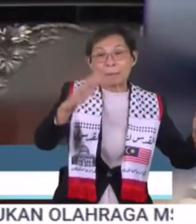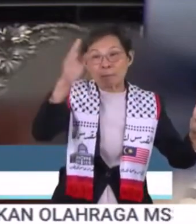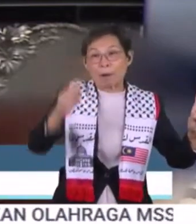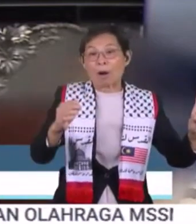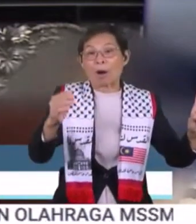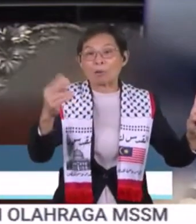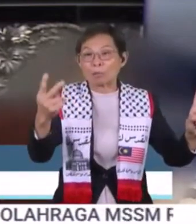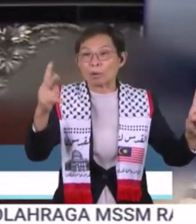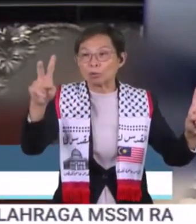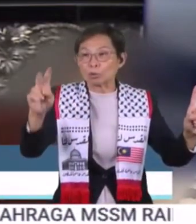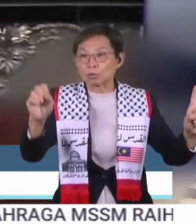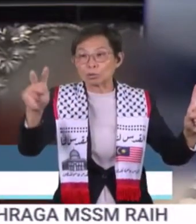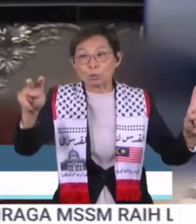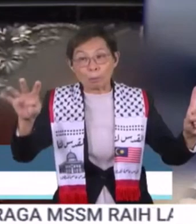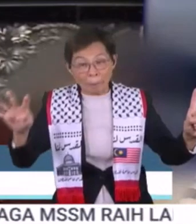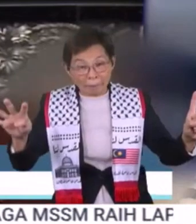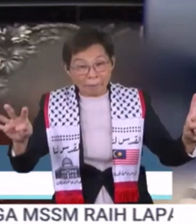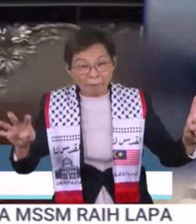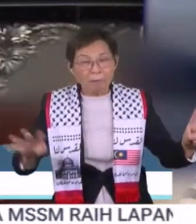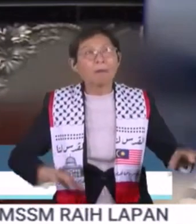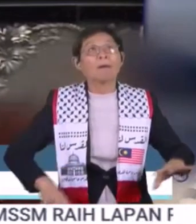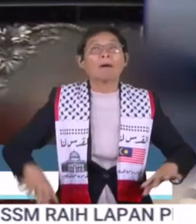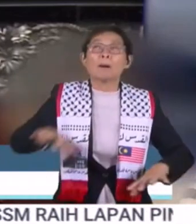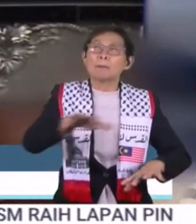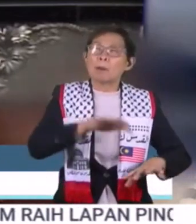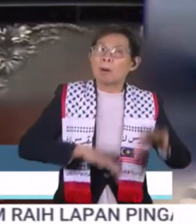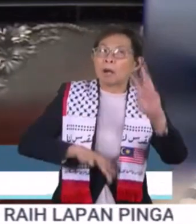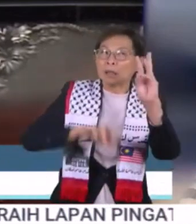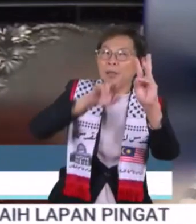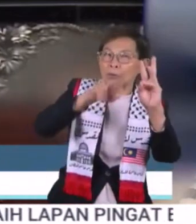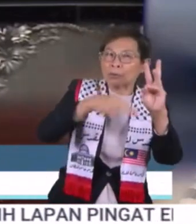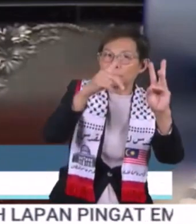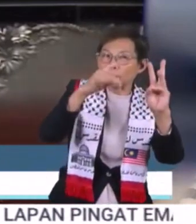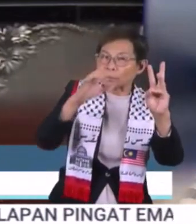Februari 2024, sebanyak